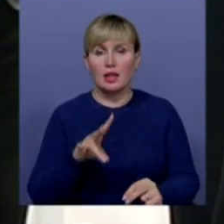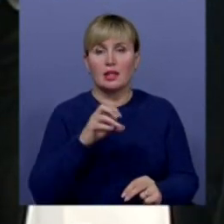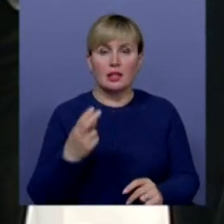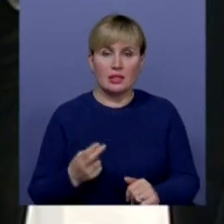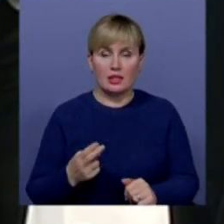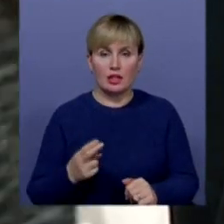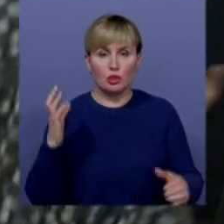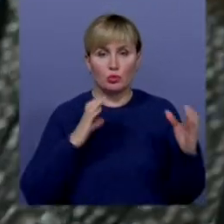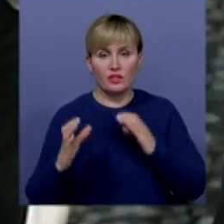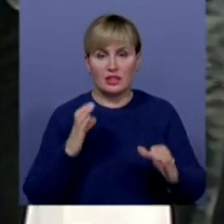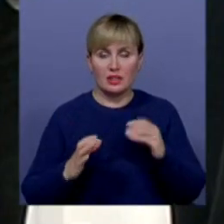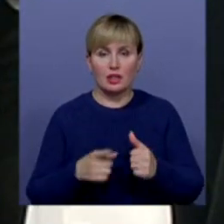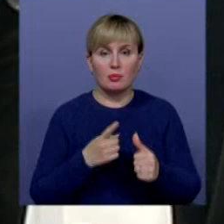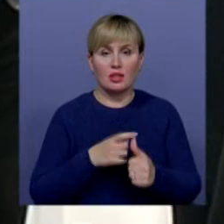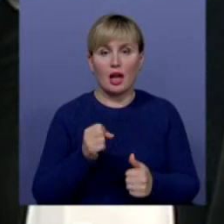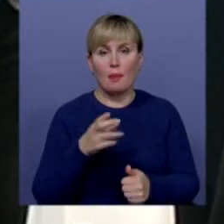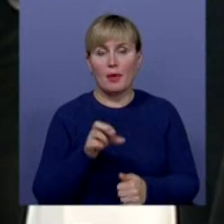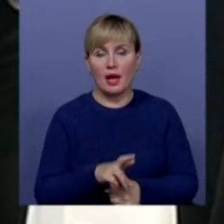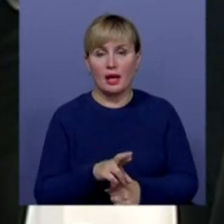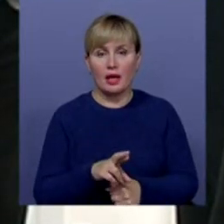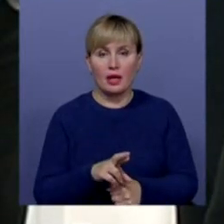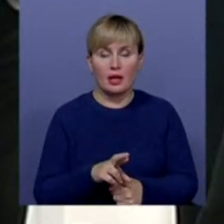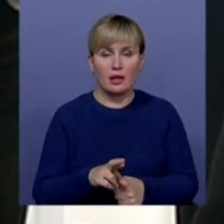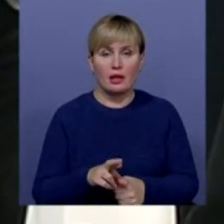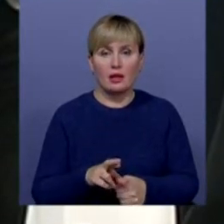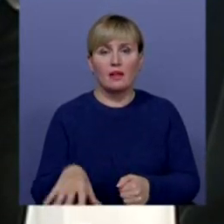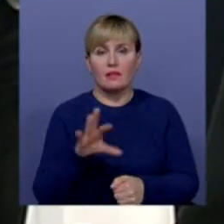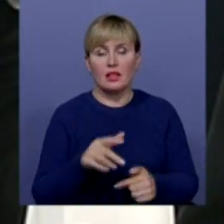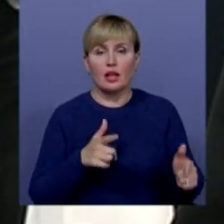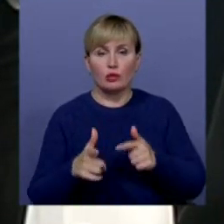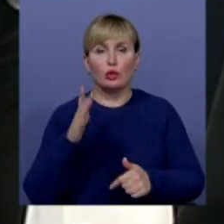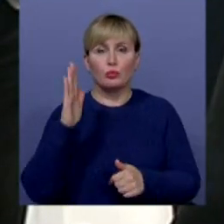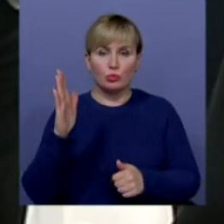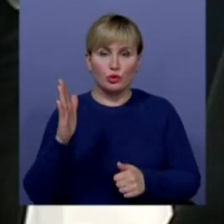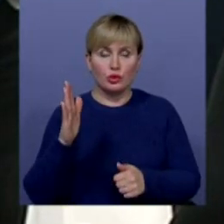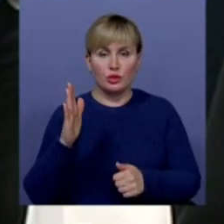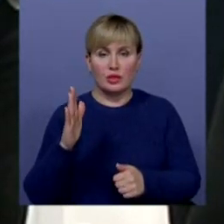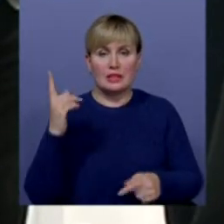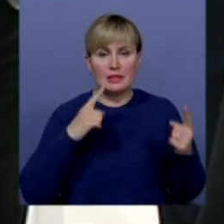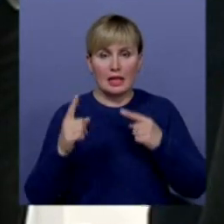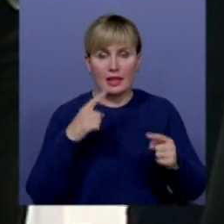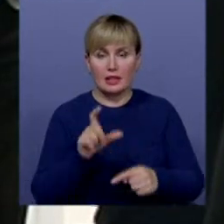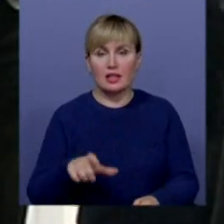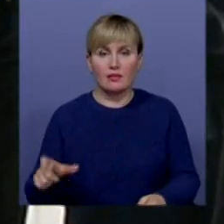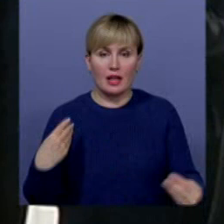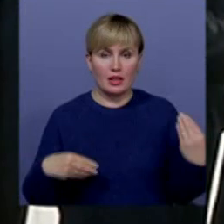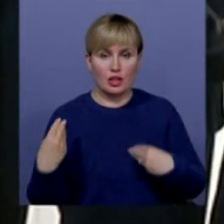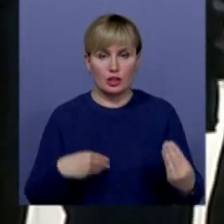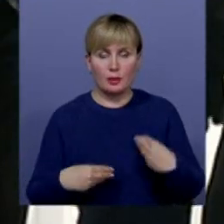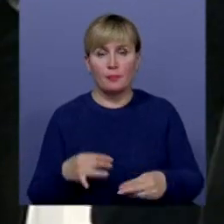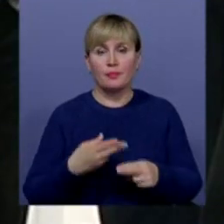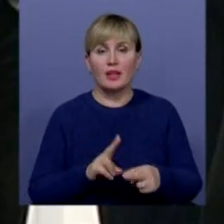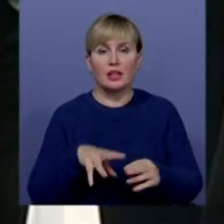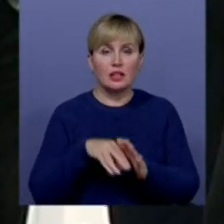Национальном университете имени Абая. То есть они готовят будущих дизайнеров одежды.